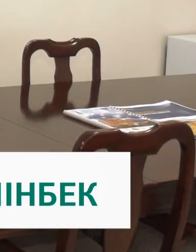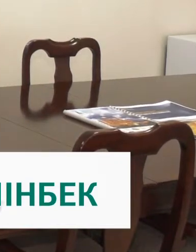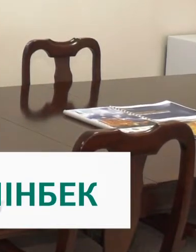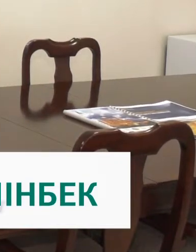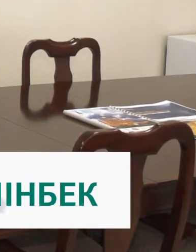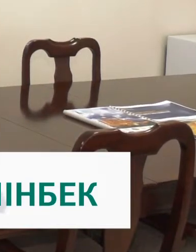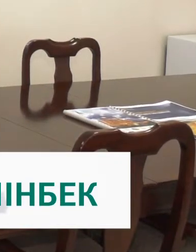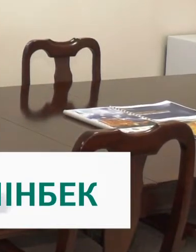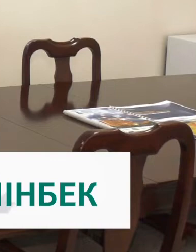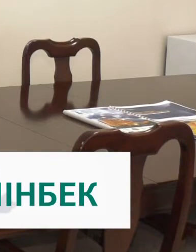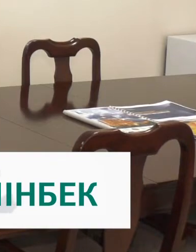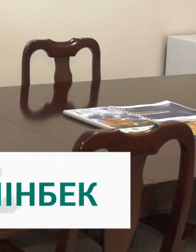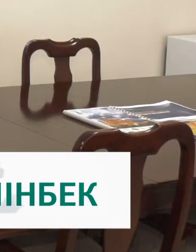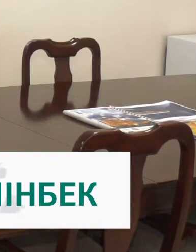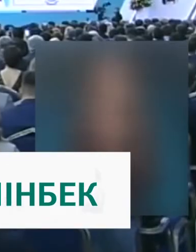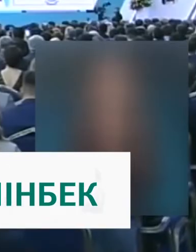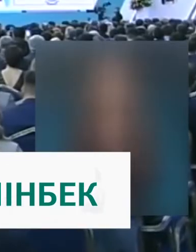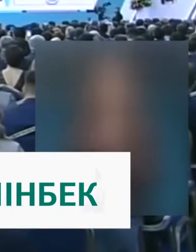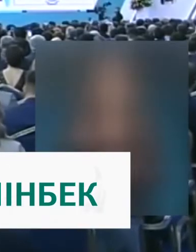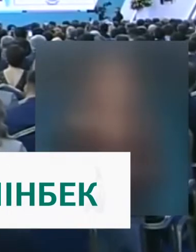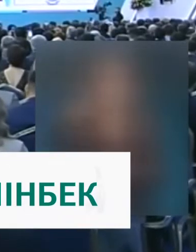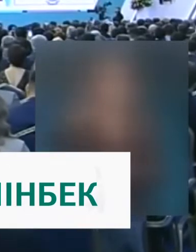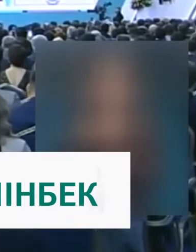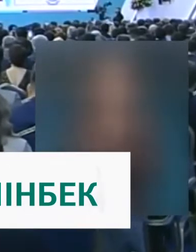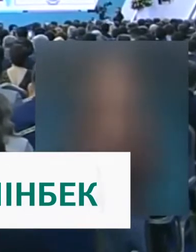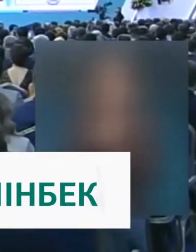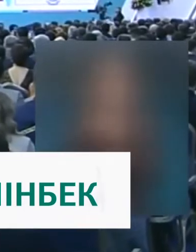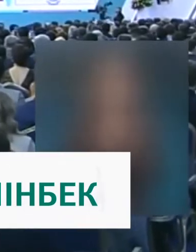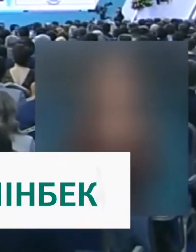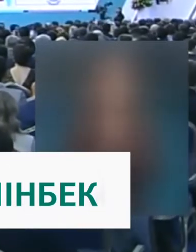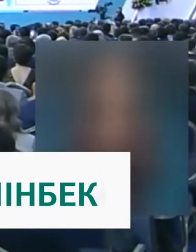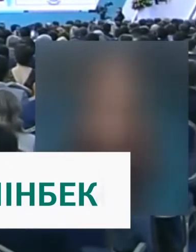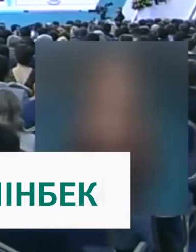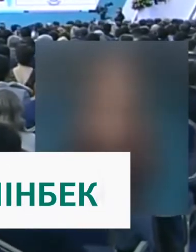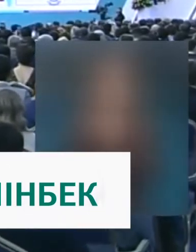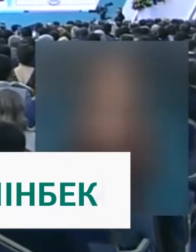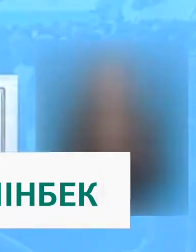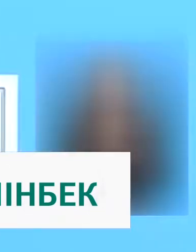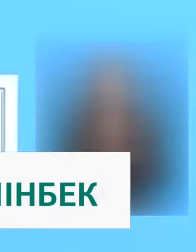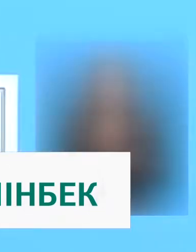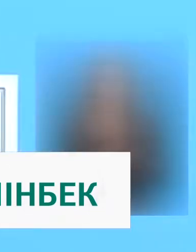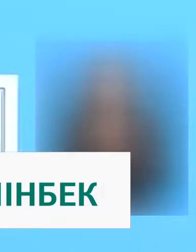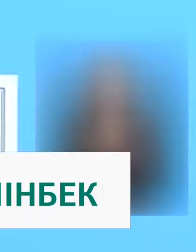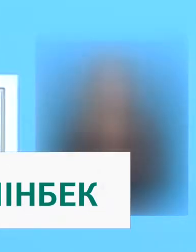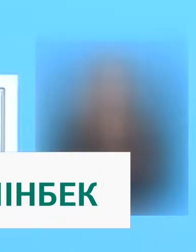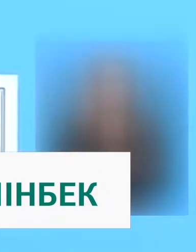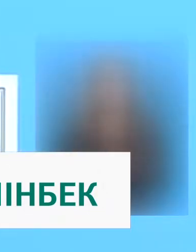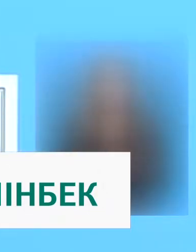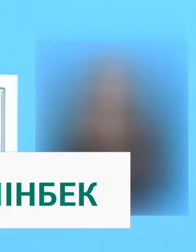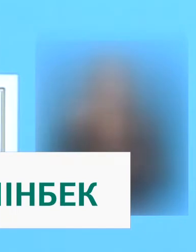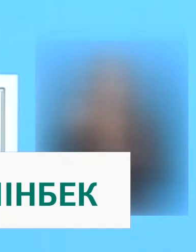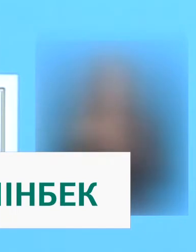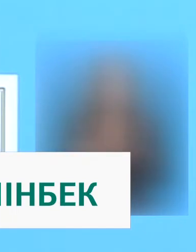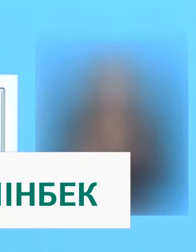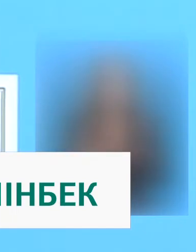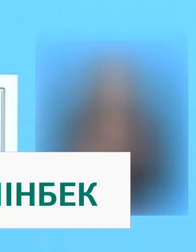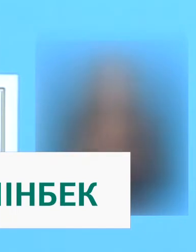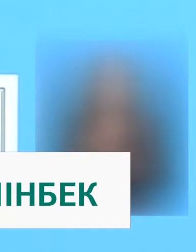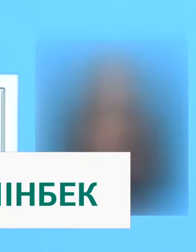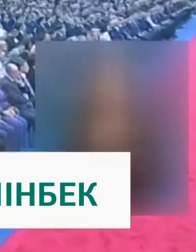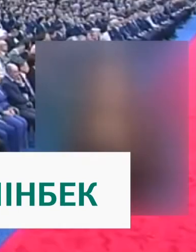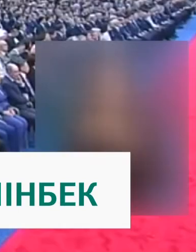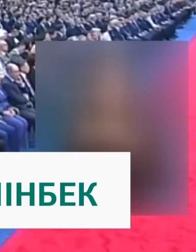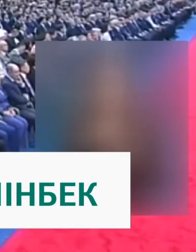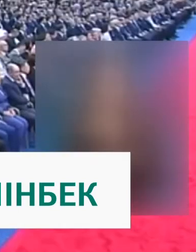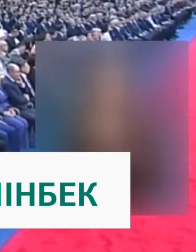шетке кеткен байлықты қайтару болды. Мемлекет басшысы ел болашағы жастарға ерекше сенім білдірді. Бір туар Мағжан ақынның сөзін мысал ете